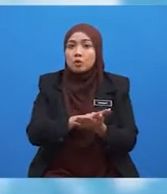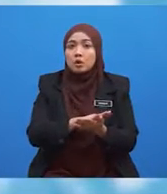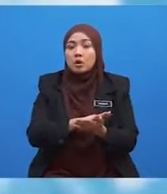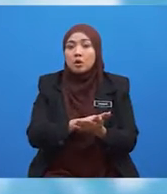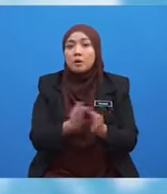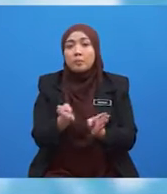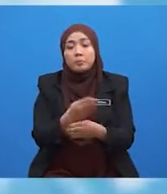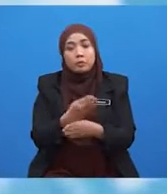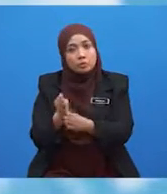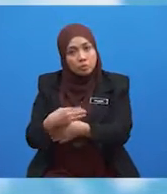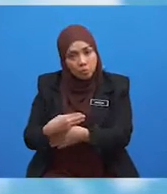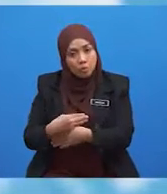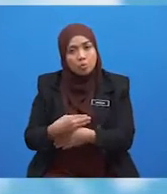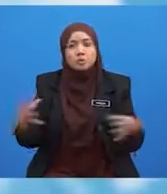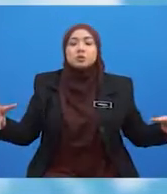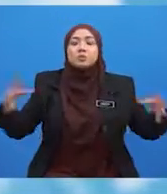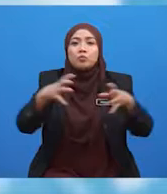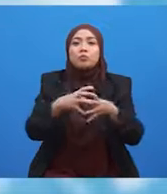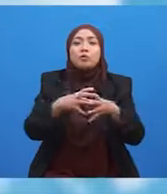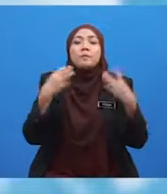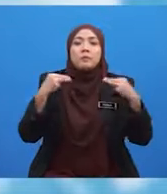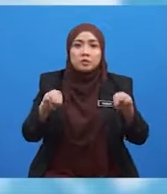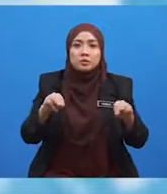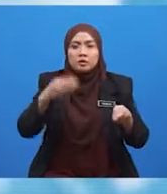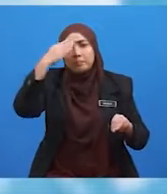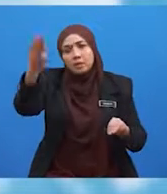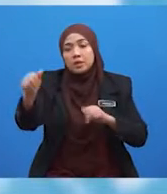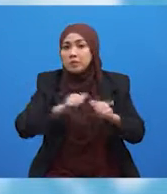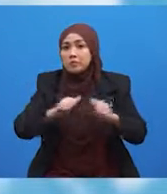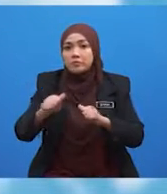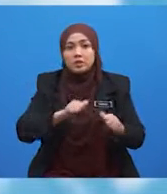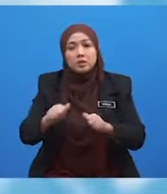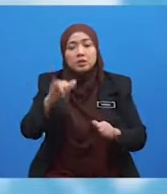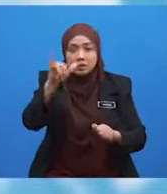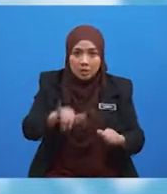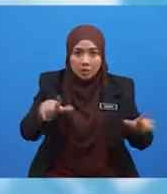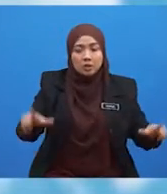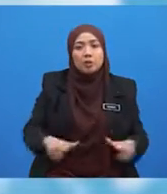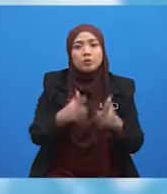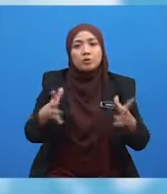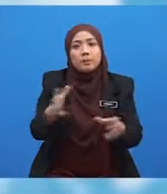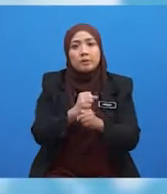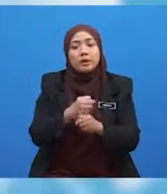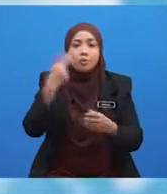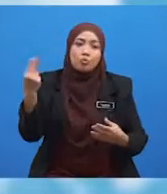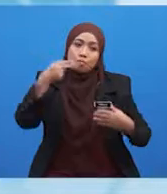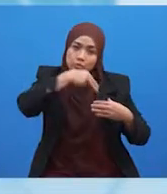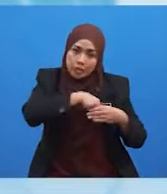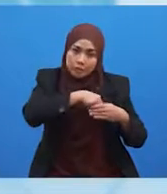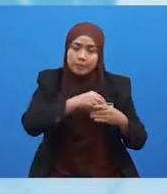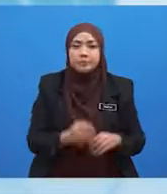membentuk campuran pemasaran bagi memastikan Activity yang dilakukan dapat keuntungan